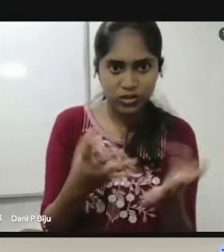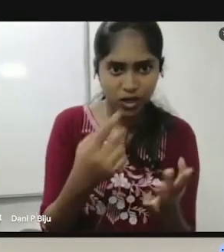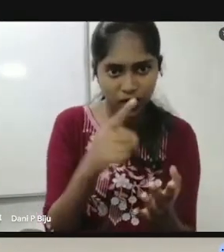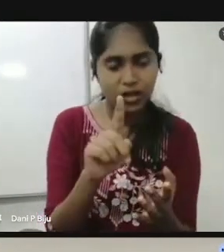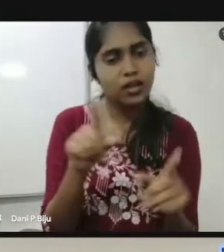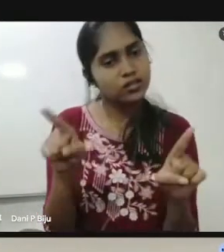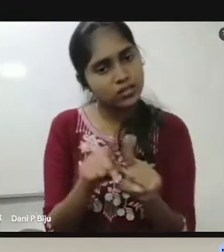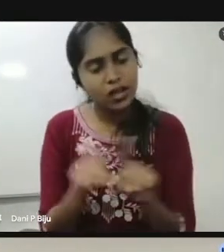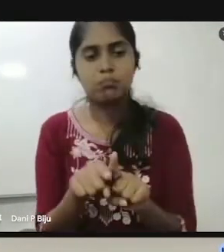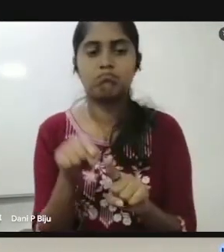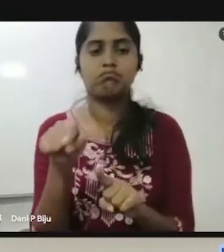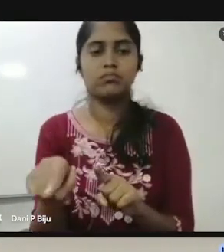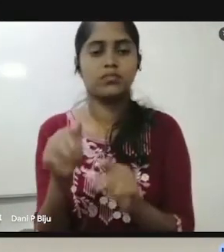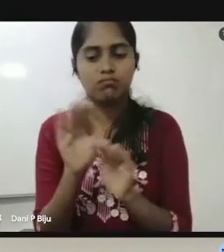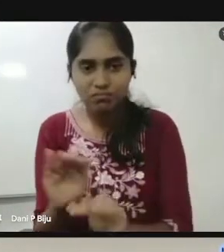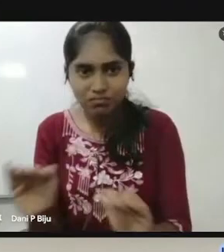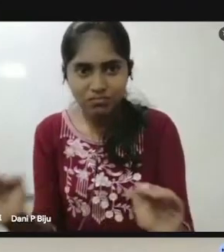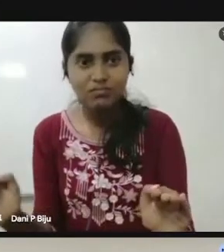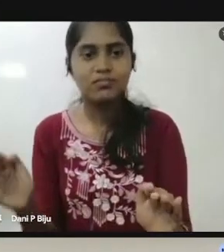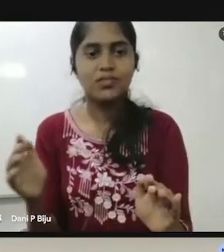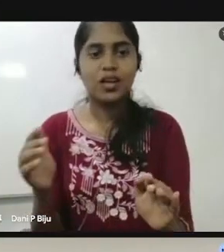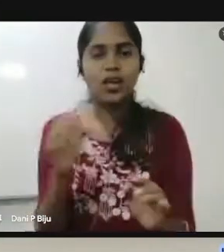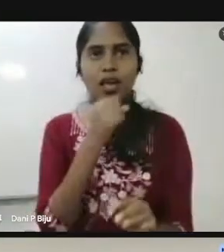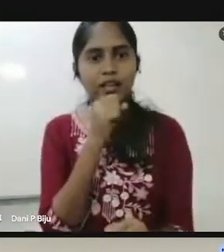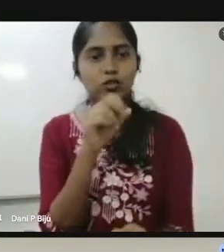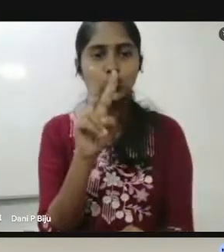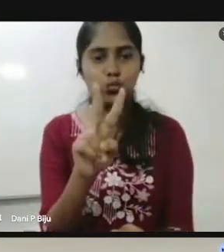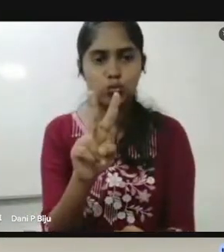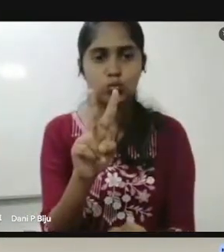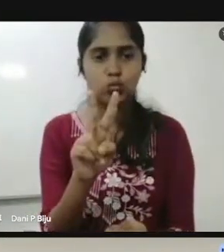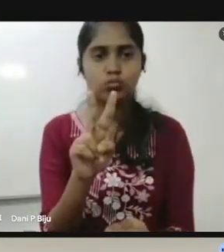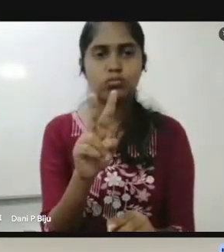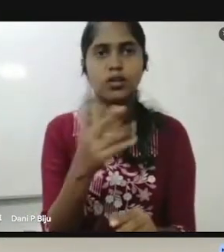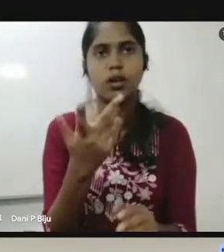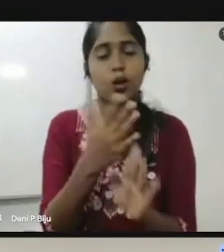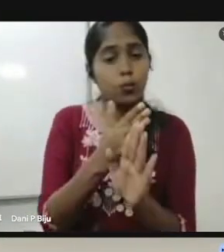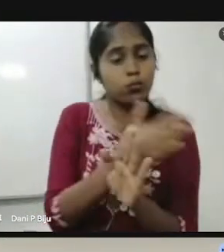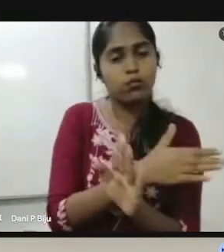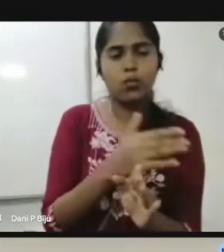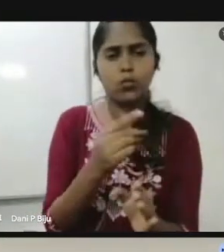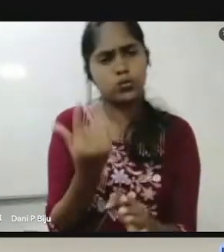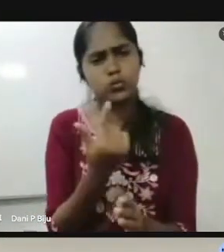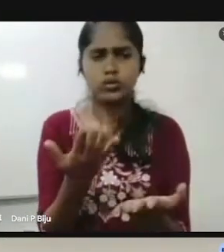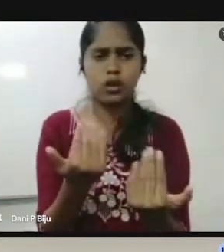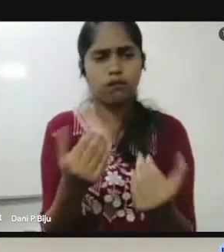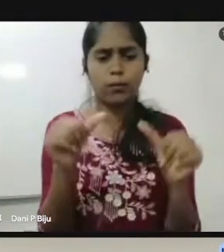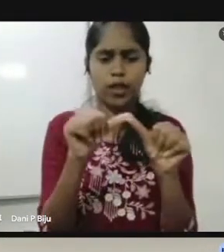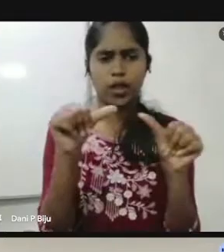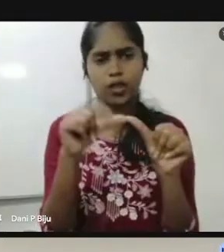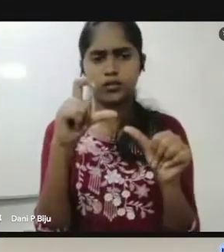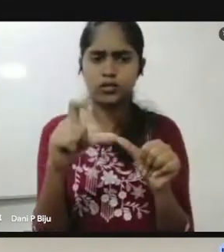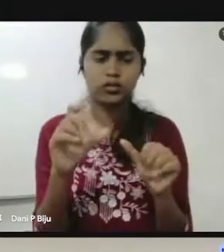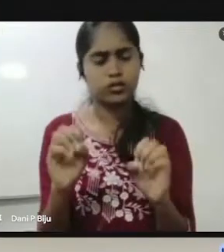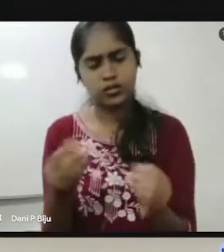ആണ്. അപ്പൊ നമുക്ക് കുഞ്ഞു കുട്ടികളാണെങ്കിൽ 2 വയസ്സിന് ശേഷമുള്ള കുട്ടികൾക്ക് പോലും നമ്മളിവിടെ AAC ഇന്റർവെൻഷൻ കൊടുക്കാറുണ്ട്. സോ അതുകൊണ്ട് എല്ലാം